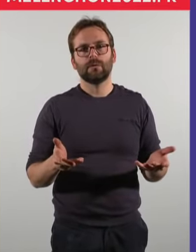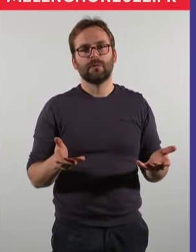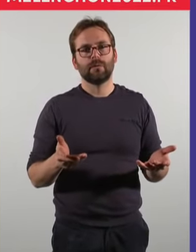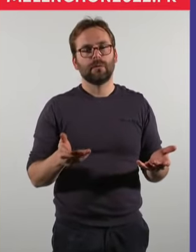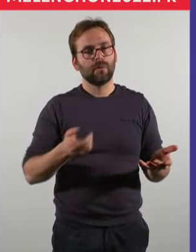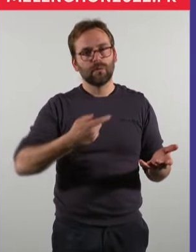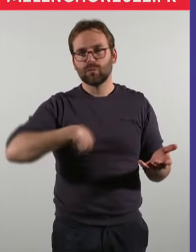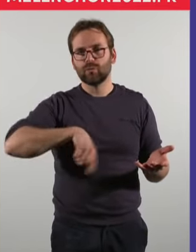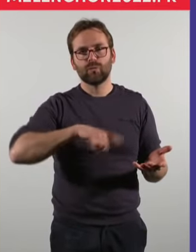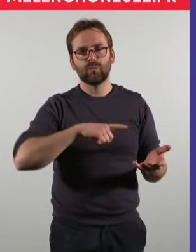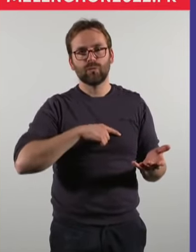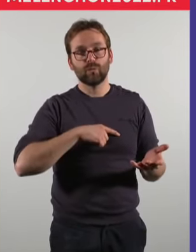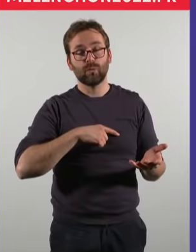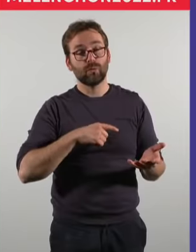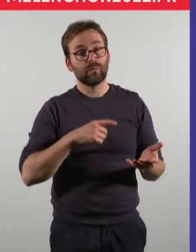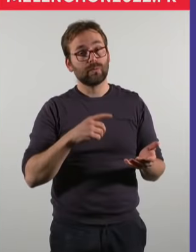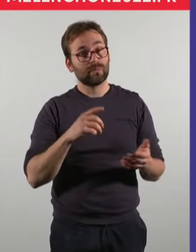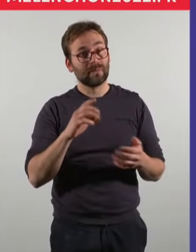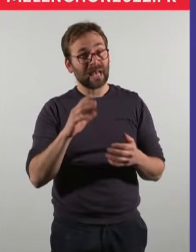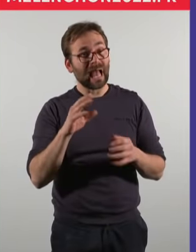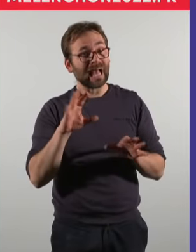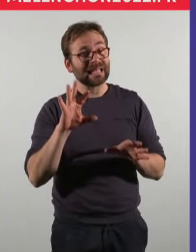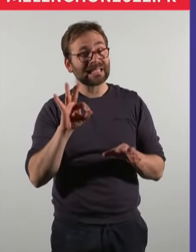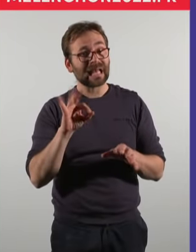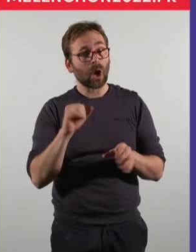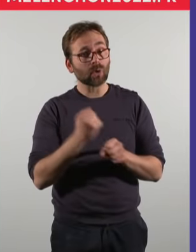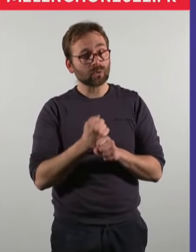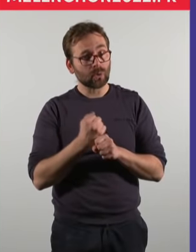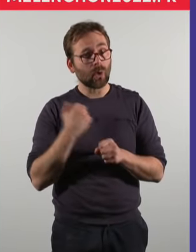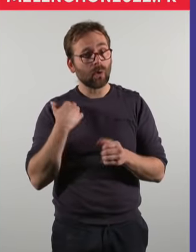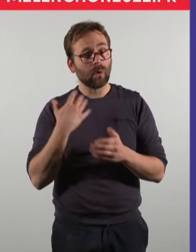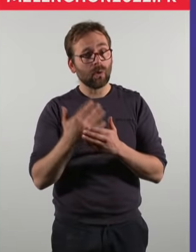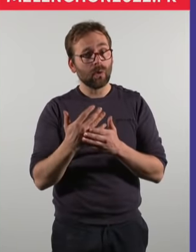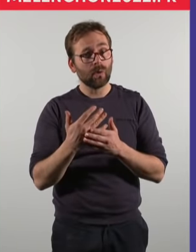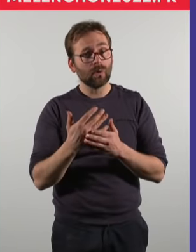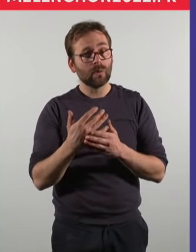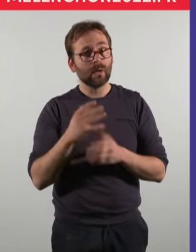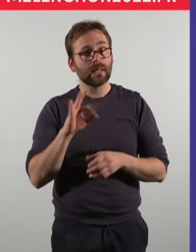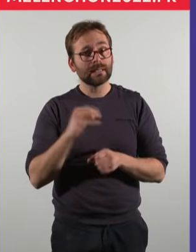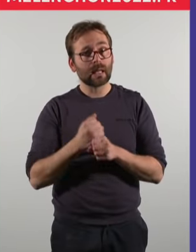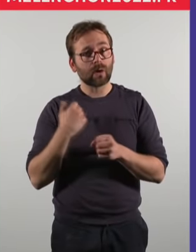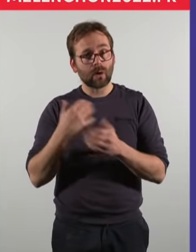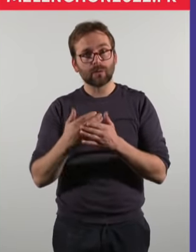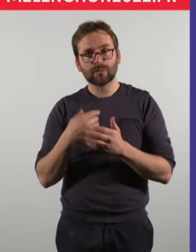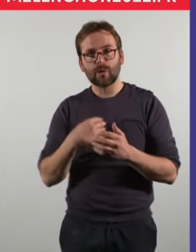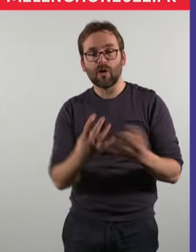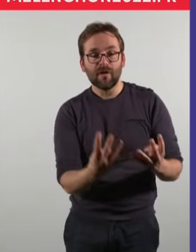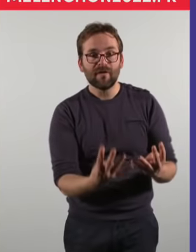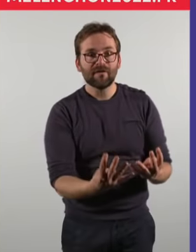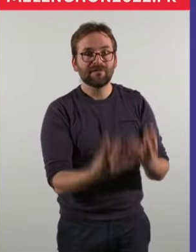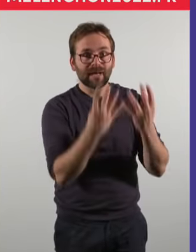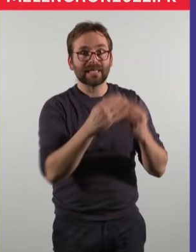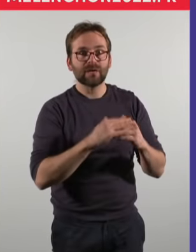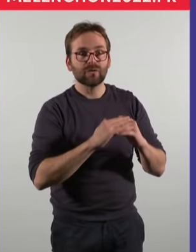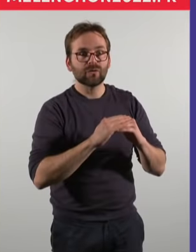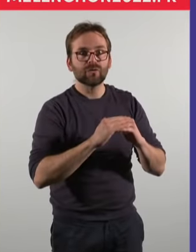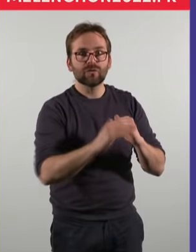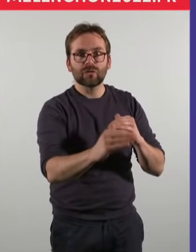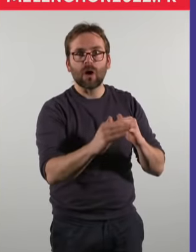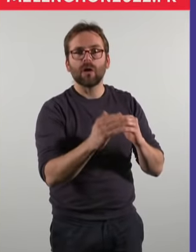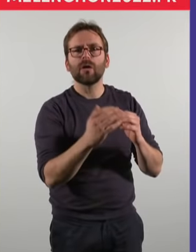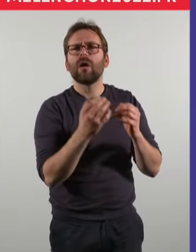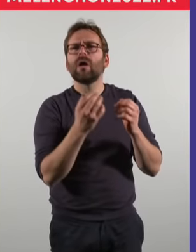que nous ayons détruit, sachez-le, en 50 ans, la quantité de fertilité du sol qui